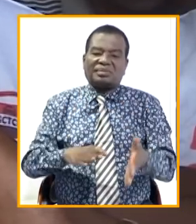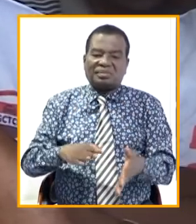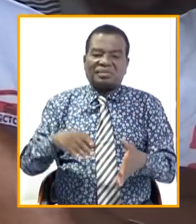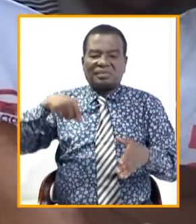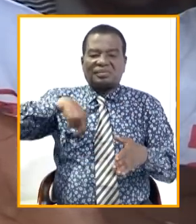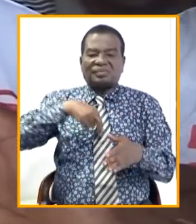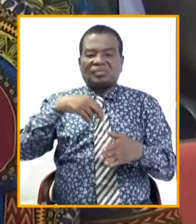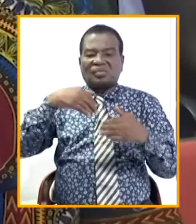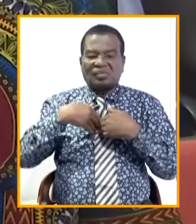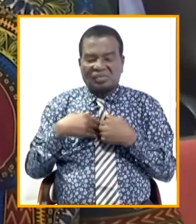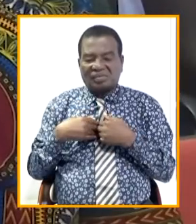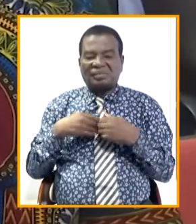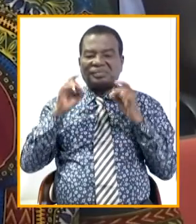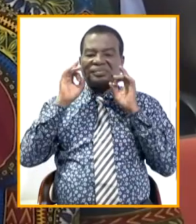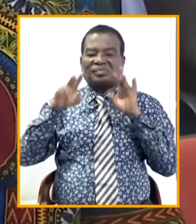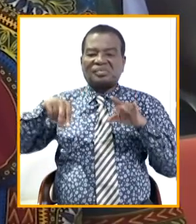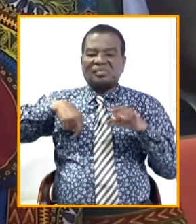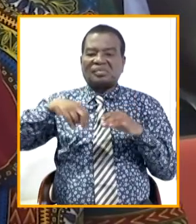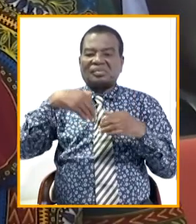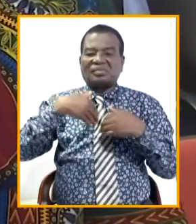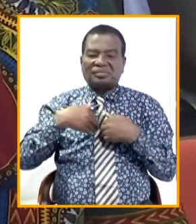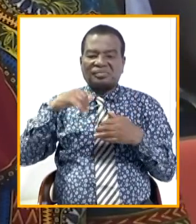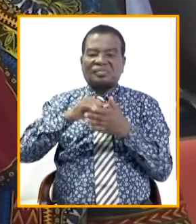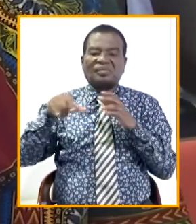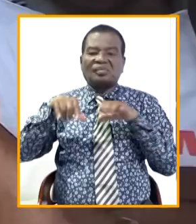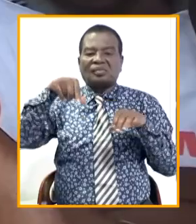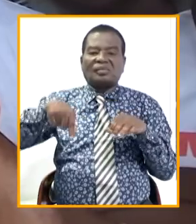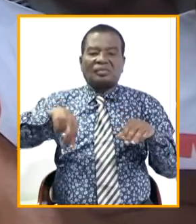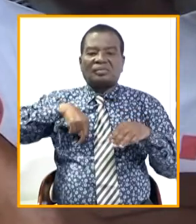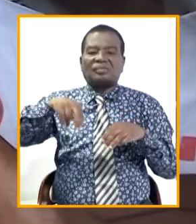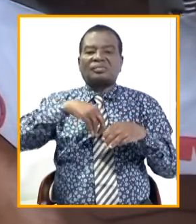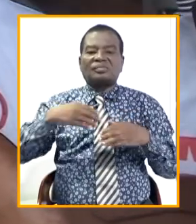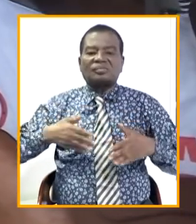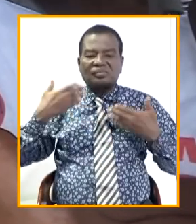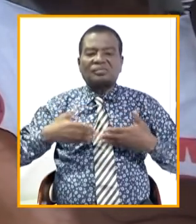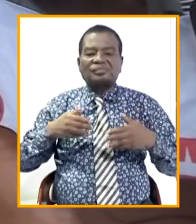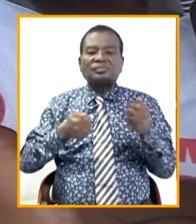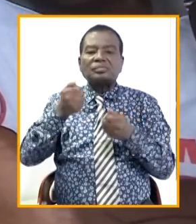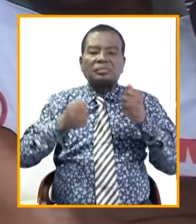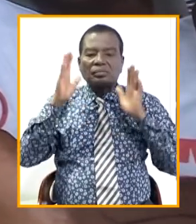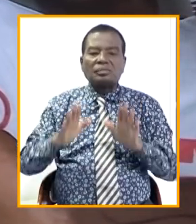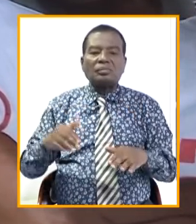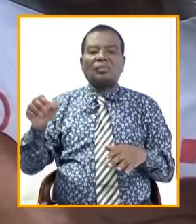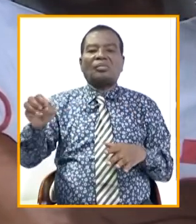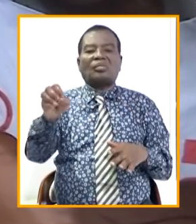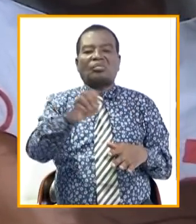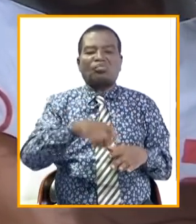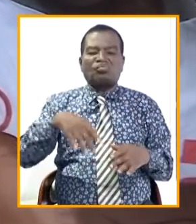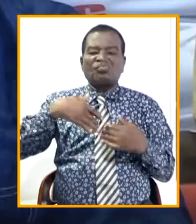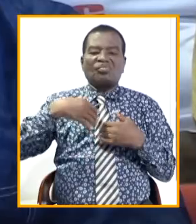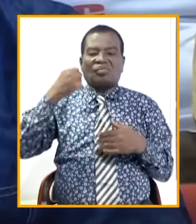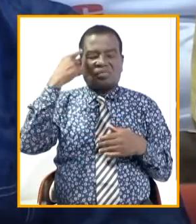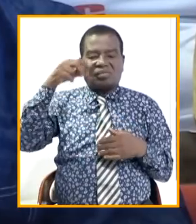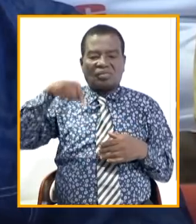dégâts matériels que nous avons sur les bras, ce qui fait que nous nous réjouissons du fait que les conducteurs eux-mêmes aient compris